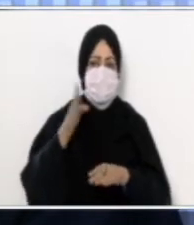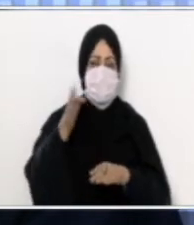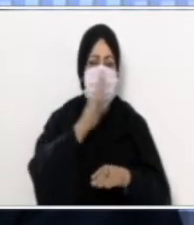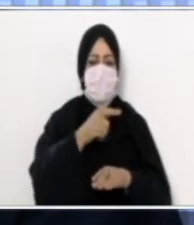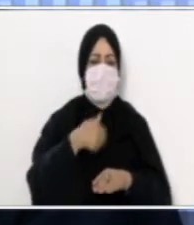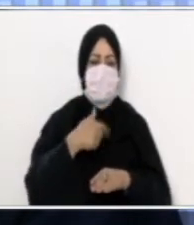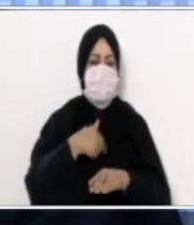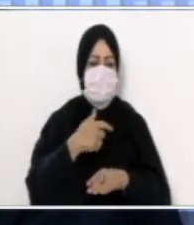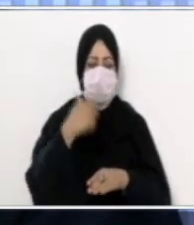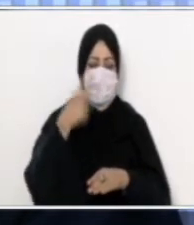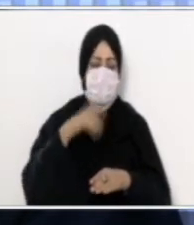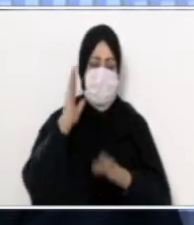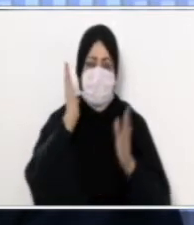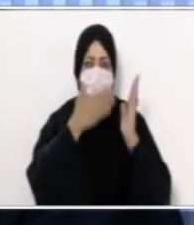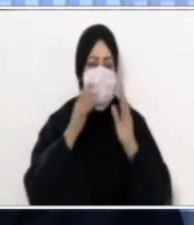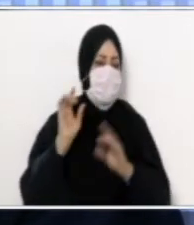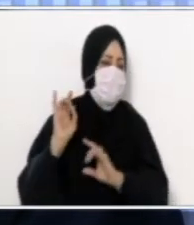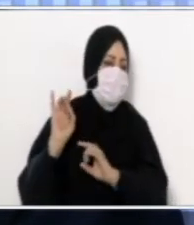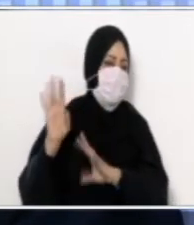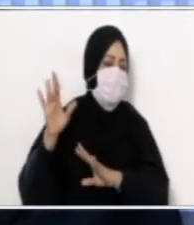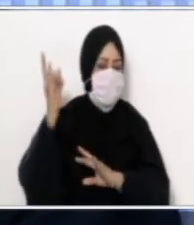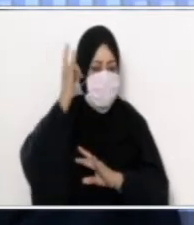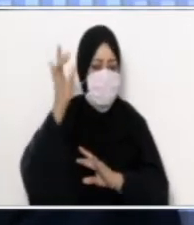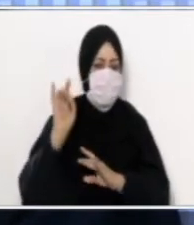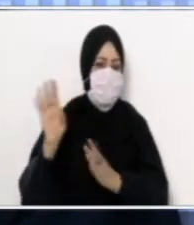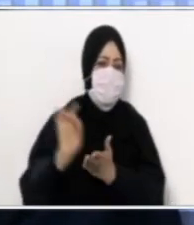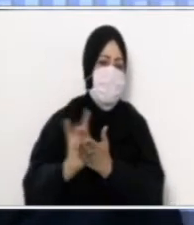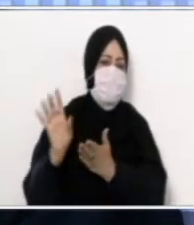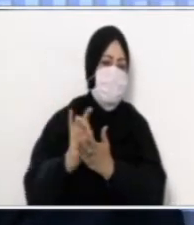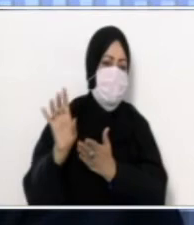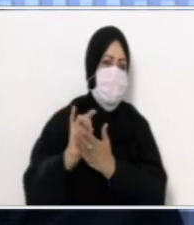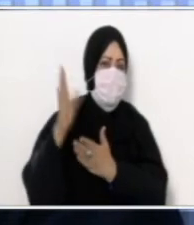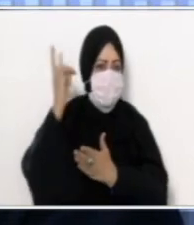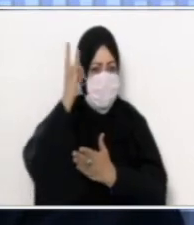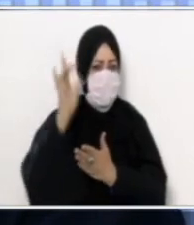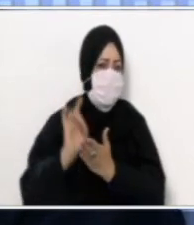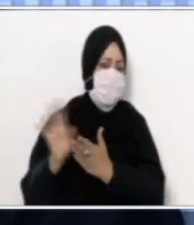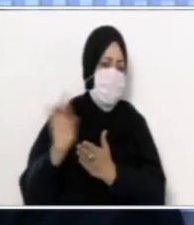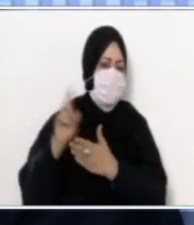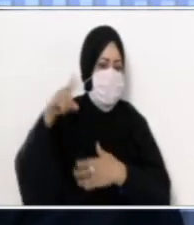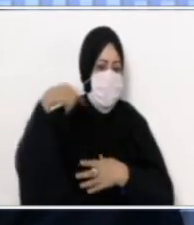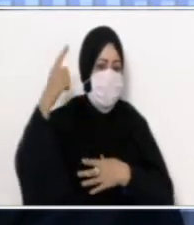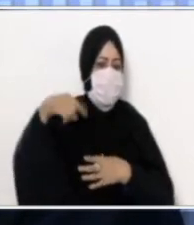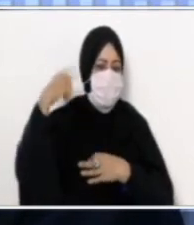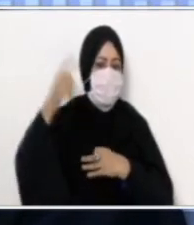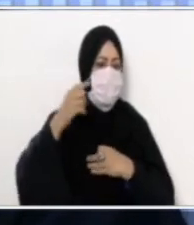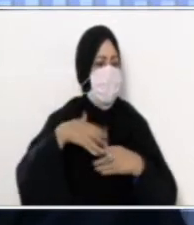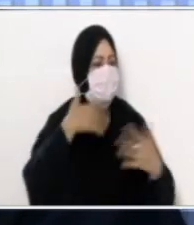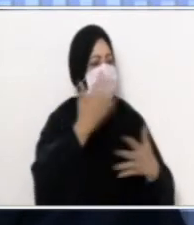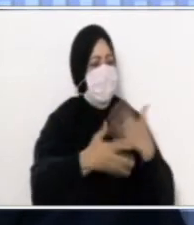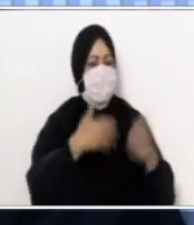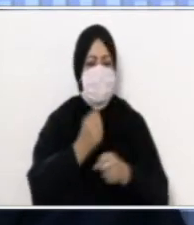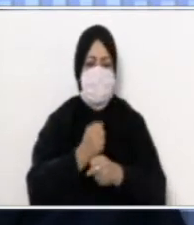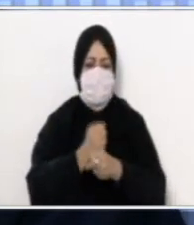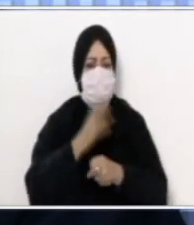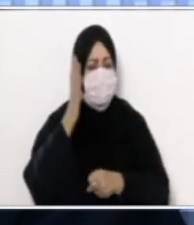اشغلي نفسك بشيء من العبادات او حتى من امور الدنيا، المهم ما تقعديش فاضيه، لا تبقين خاليه